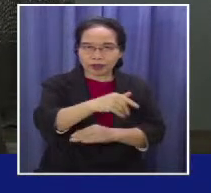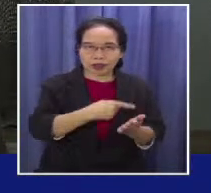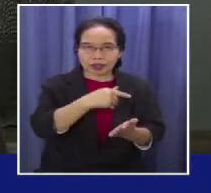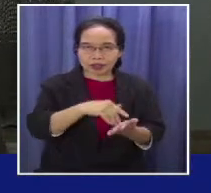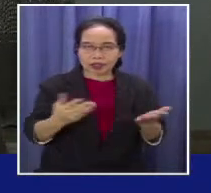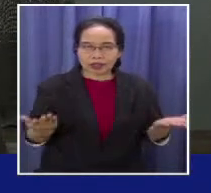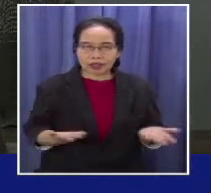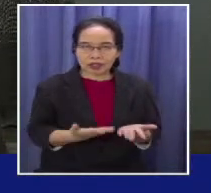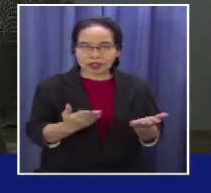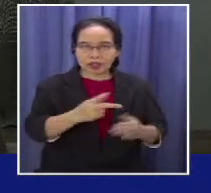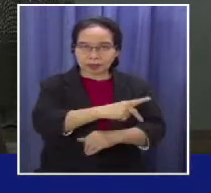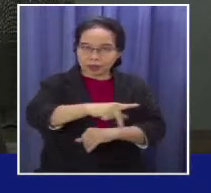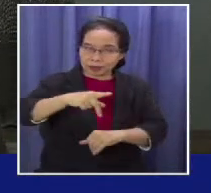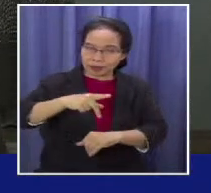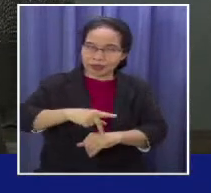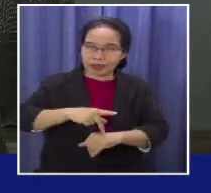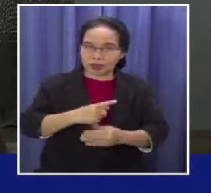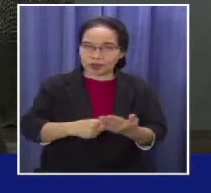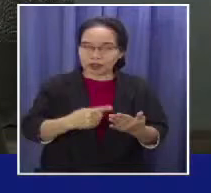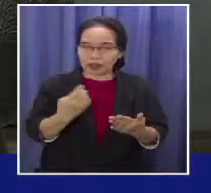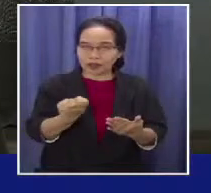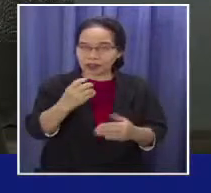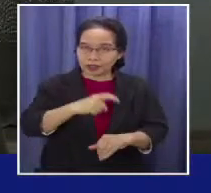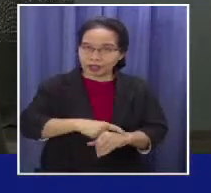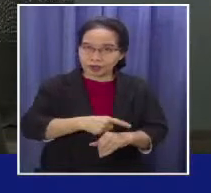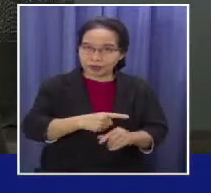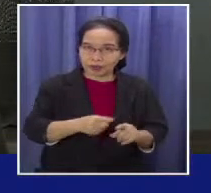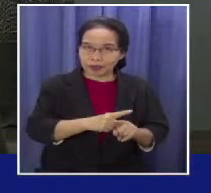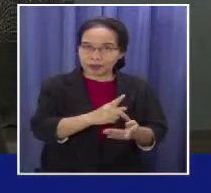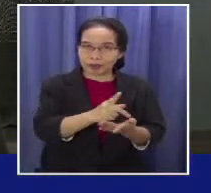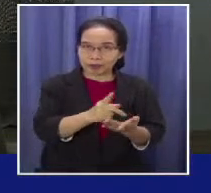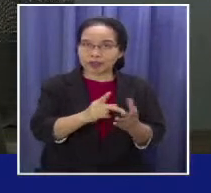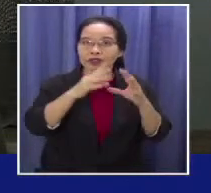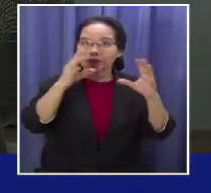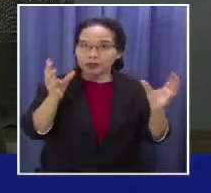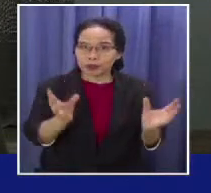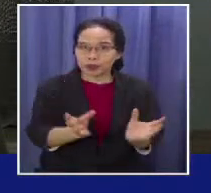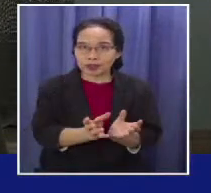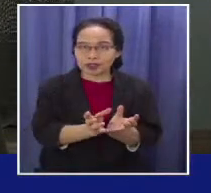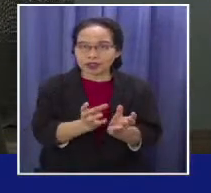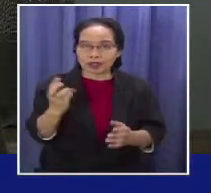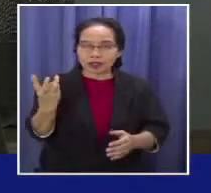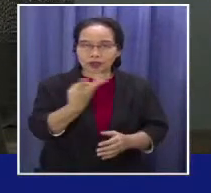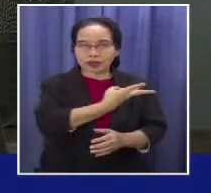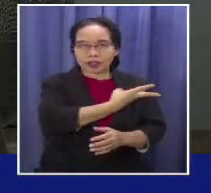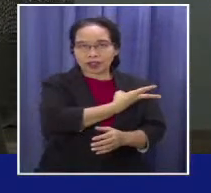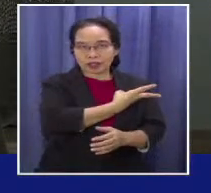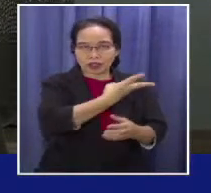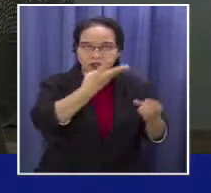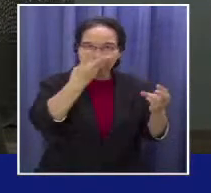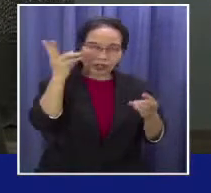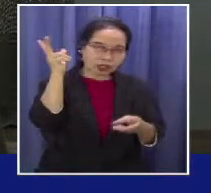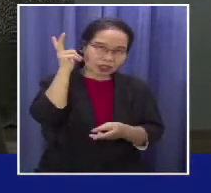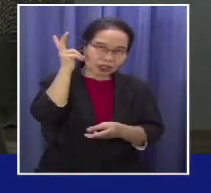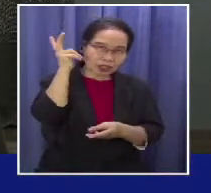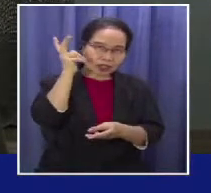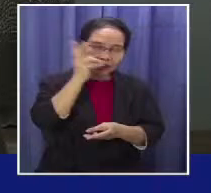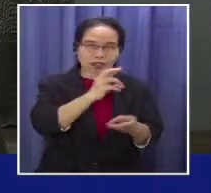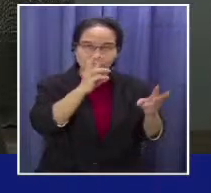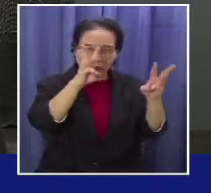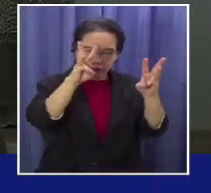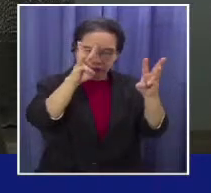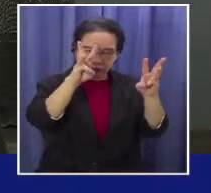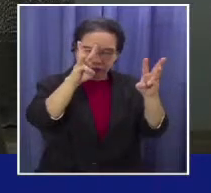mu abra Yesu na Awurade Yesu Kristo mmara nsɛm ɔkyena no sɛ nyankopɔn yɛ adom a ɛyɛ wɔkyena